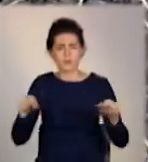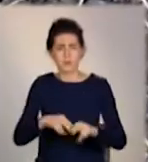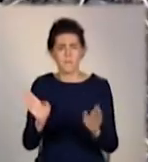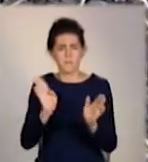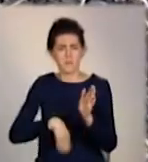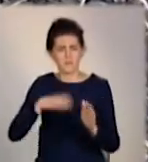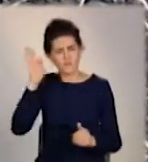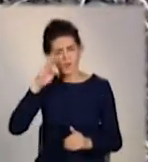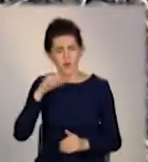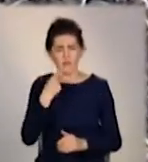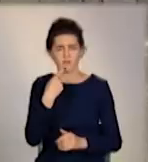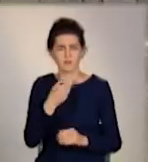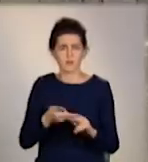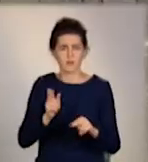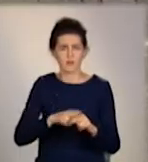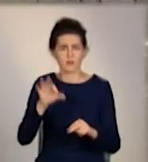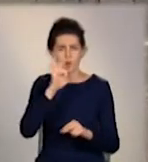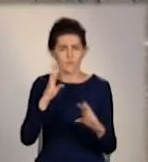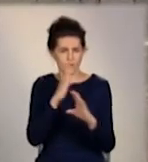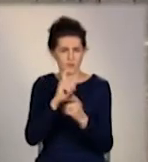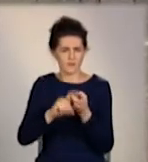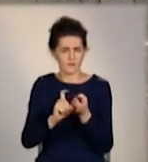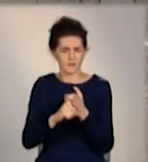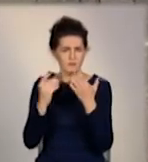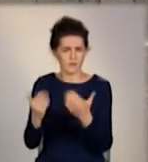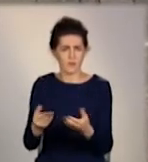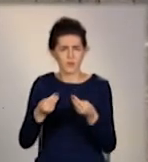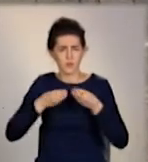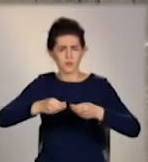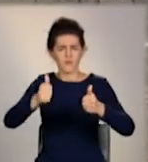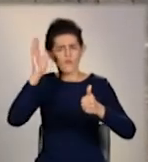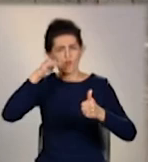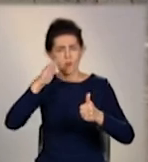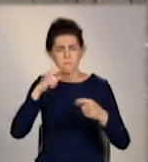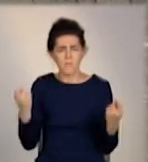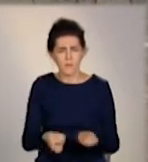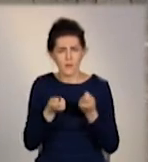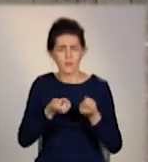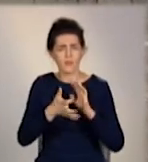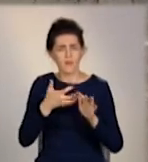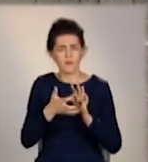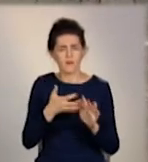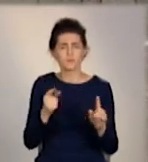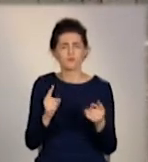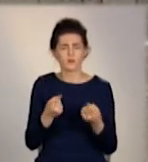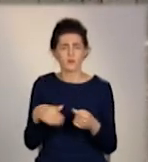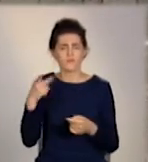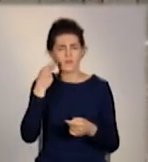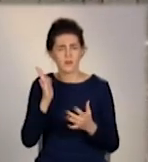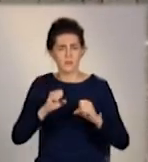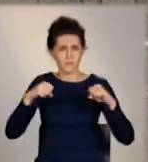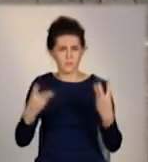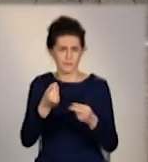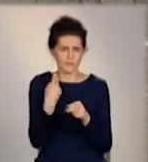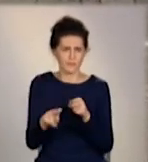води, наголошують біологи. У нас зникають водойми, води стає мало, не вистачає. Чому? Підпали ці